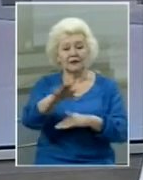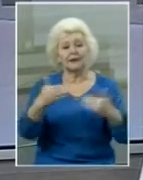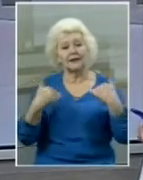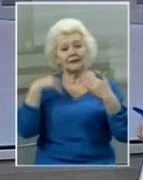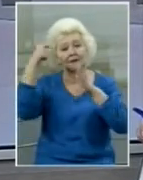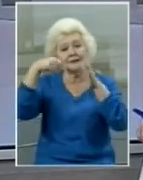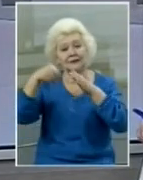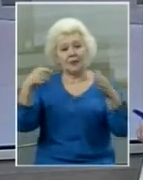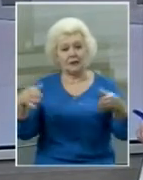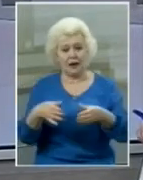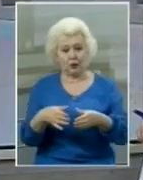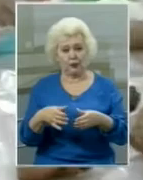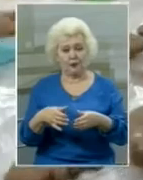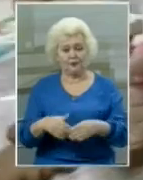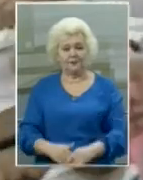наша знімальна група.